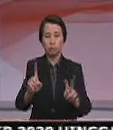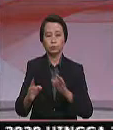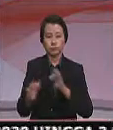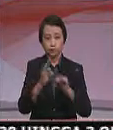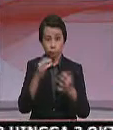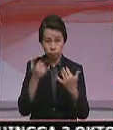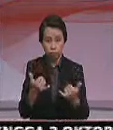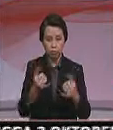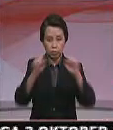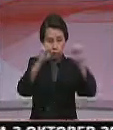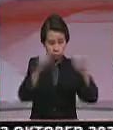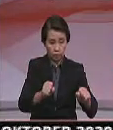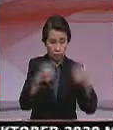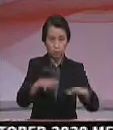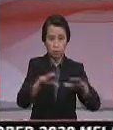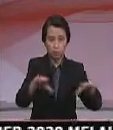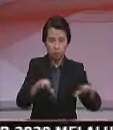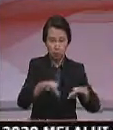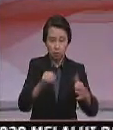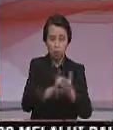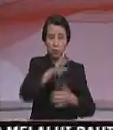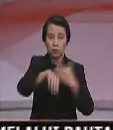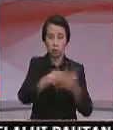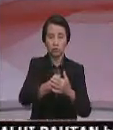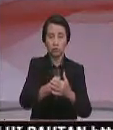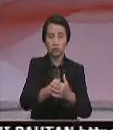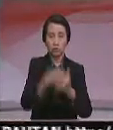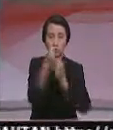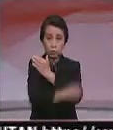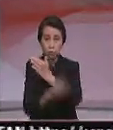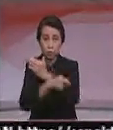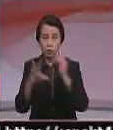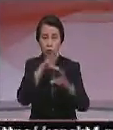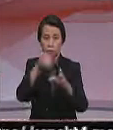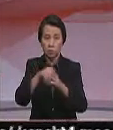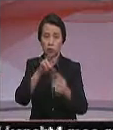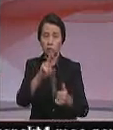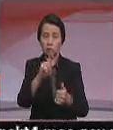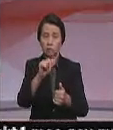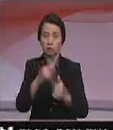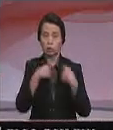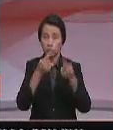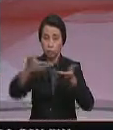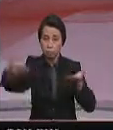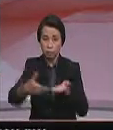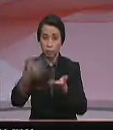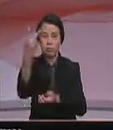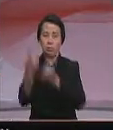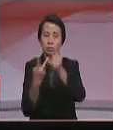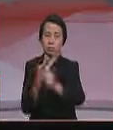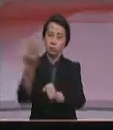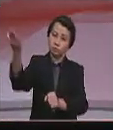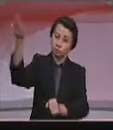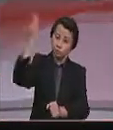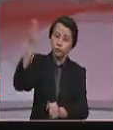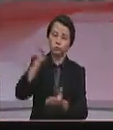Jelasnya, ketika ini sistem tersebut telah dilaksanakan di semua ibu negeri termasuk di UTC sejak diperkenalkan 2 tahun lepas.